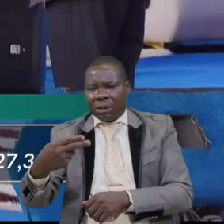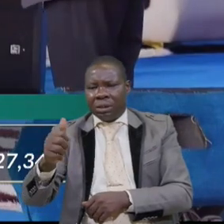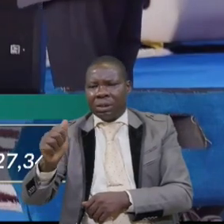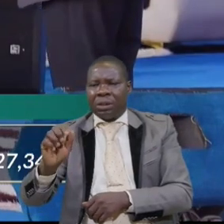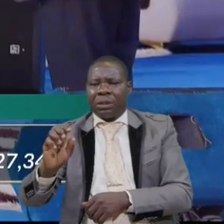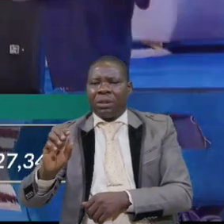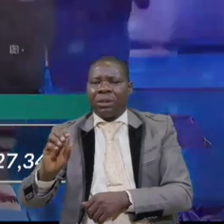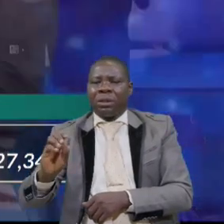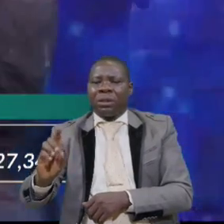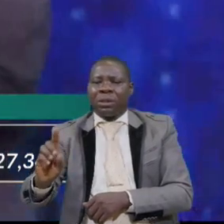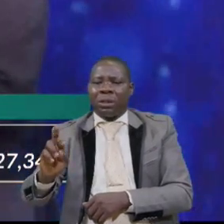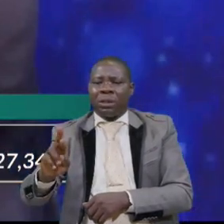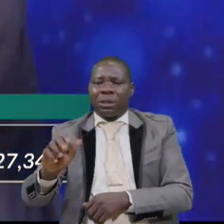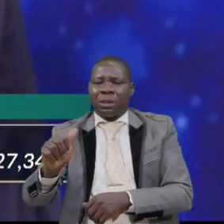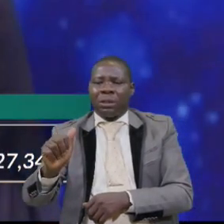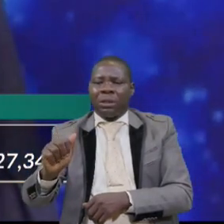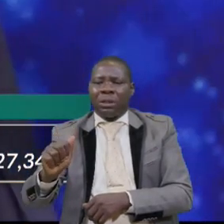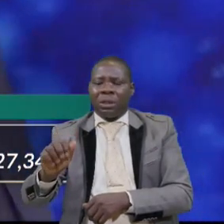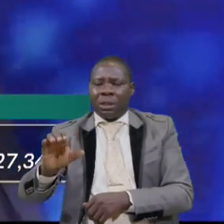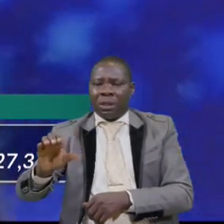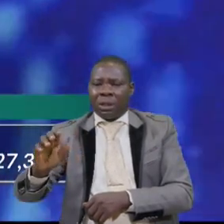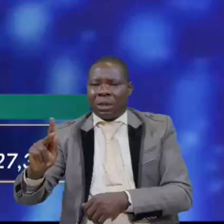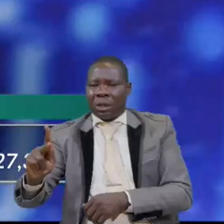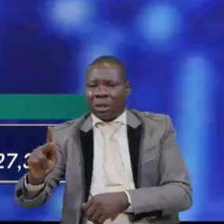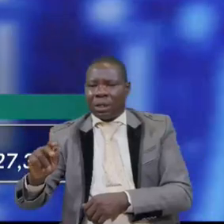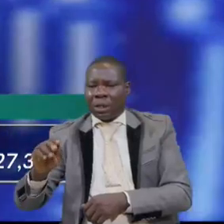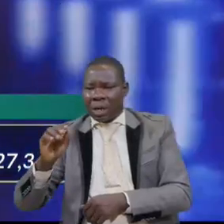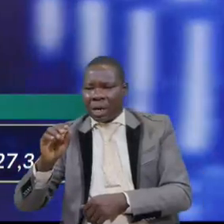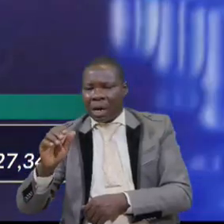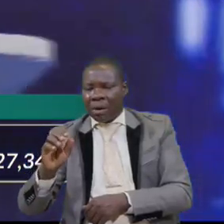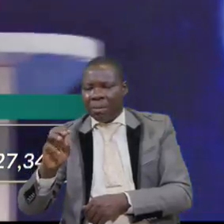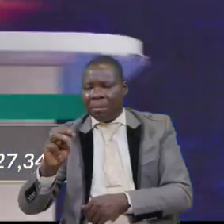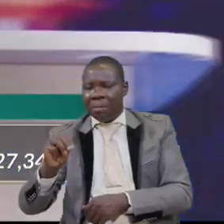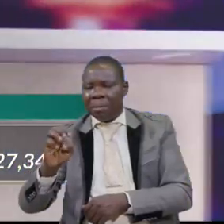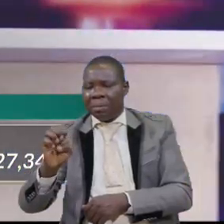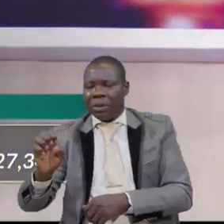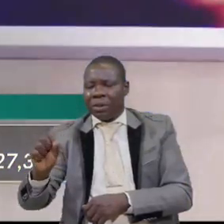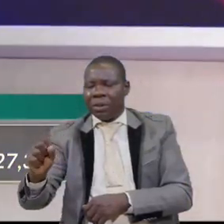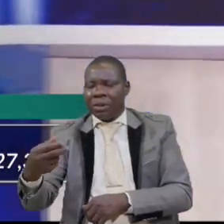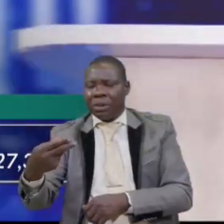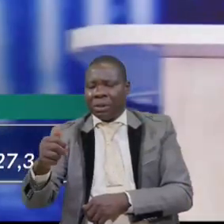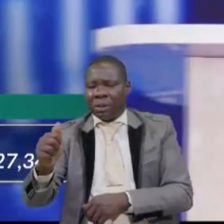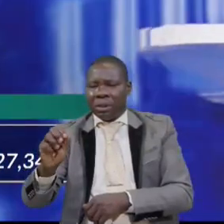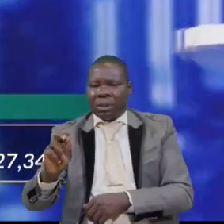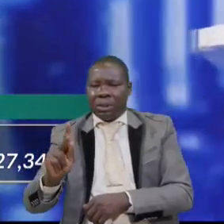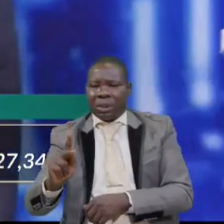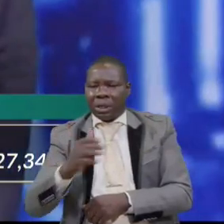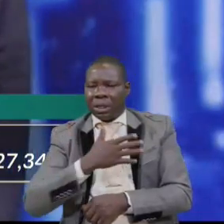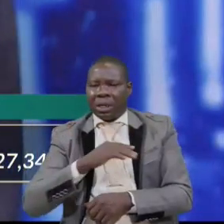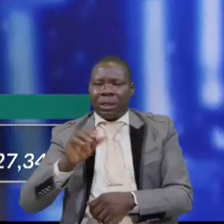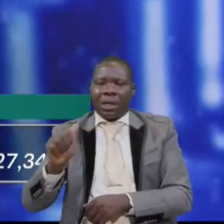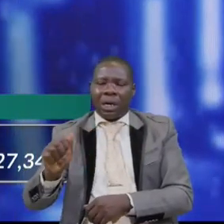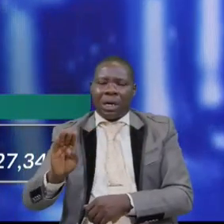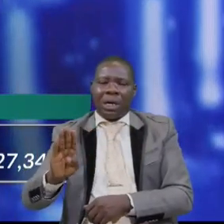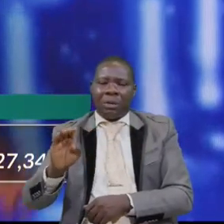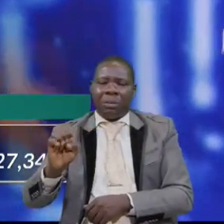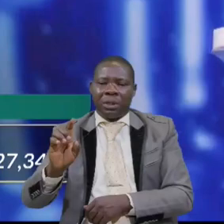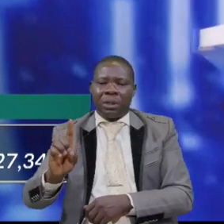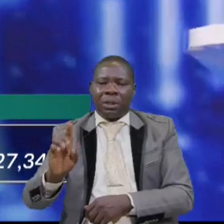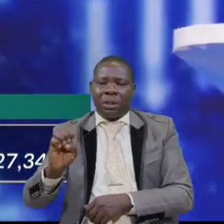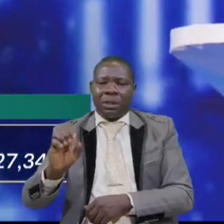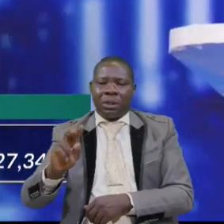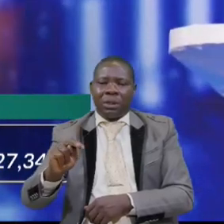Après le chapitre 2, chapitre 3 est venu. Et dans le chapitre 3, Nebuchadnezzar a